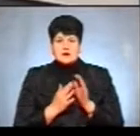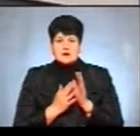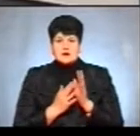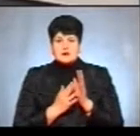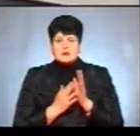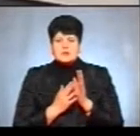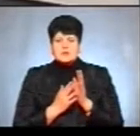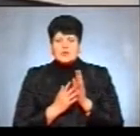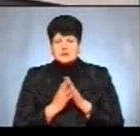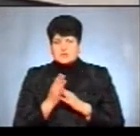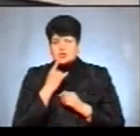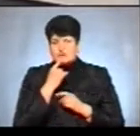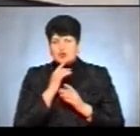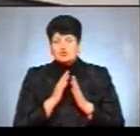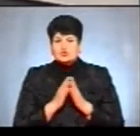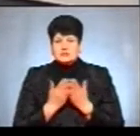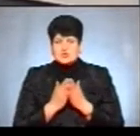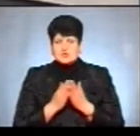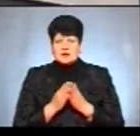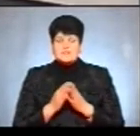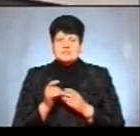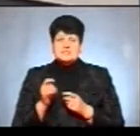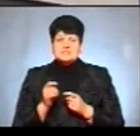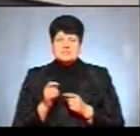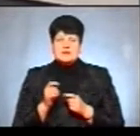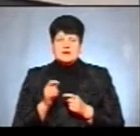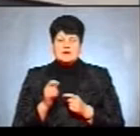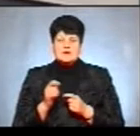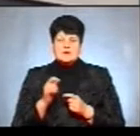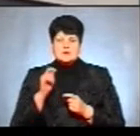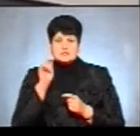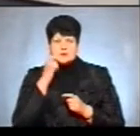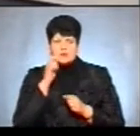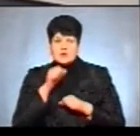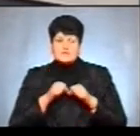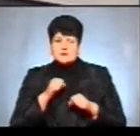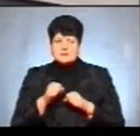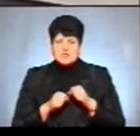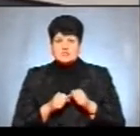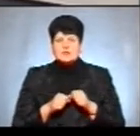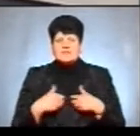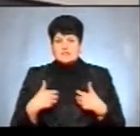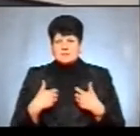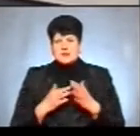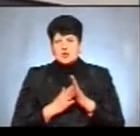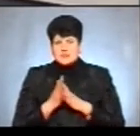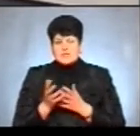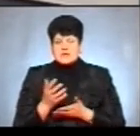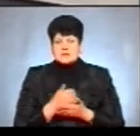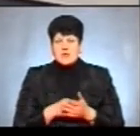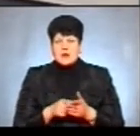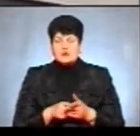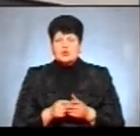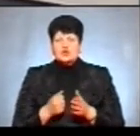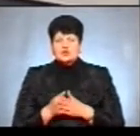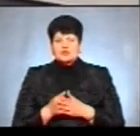ведмежа цибуля. Це які як вітамінна рослинка її збирають. До середини, фактично, червня ця